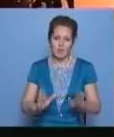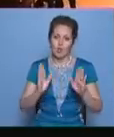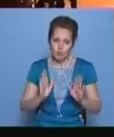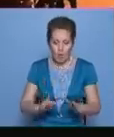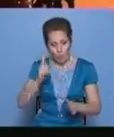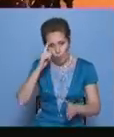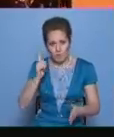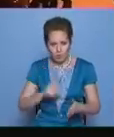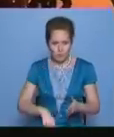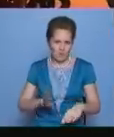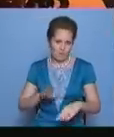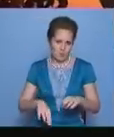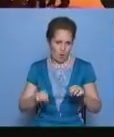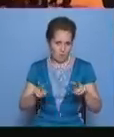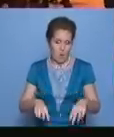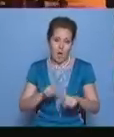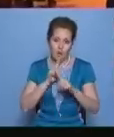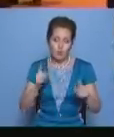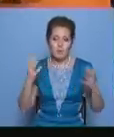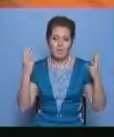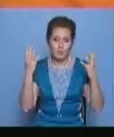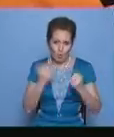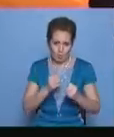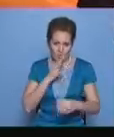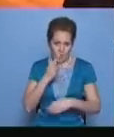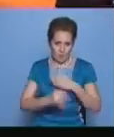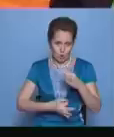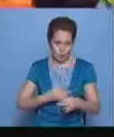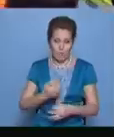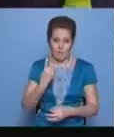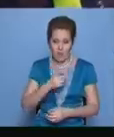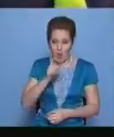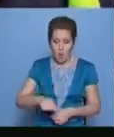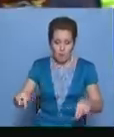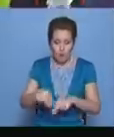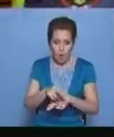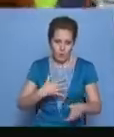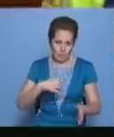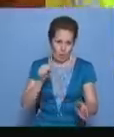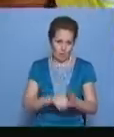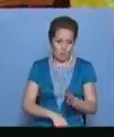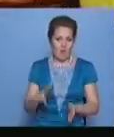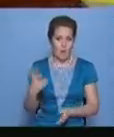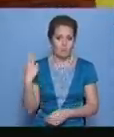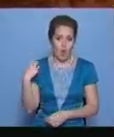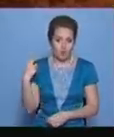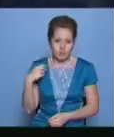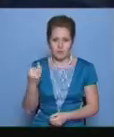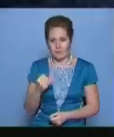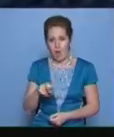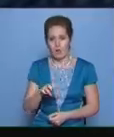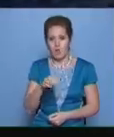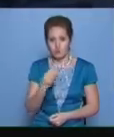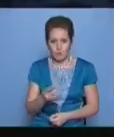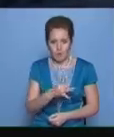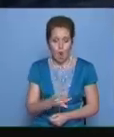убедившись в безопасности, особенно в темное время суток. Два пешехода в эти выходные погибли в Можгинском и Алнашском районах. Оба переходили